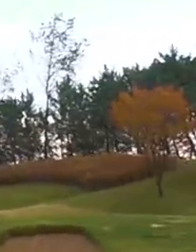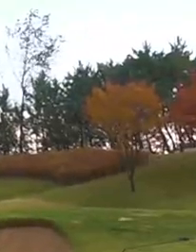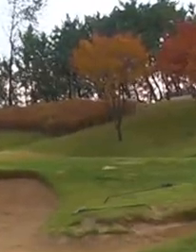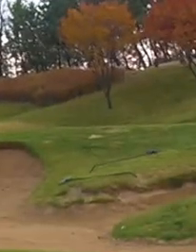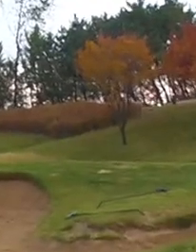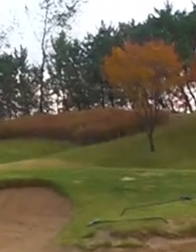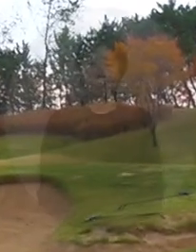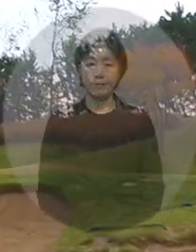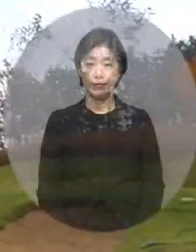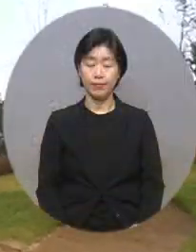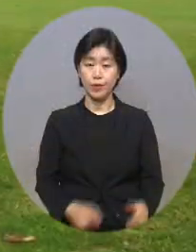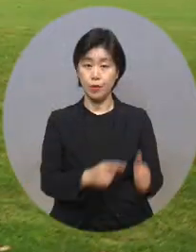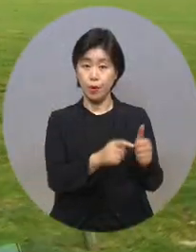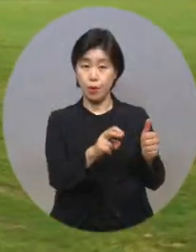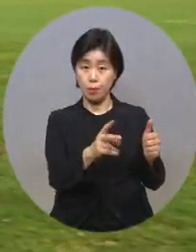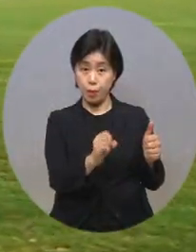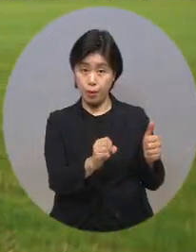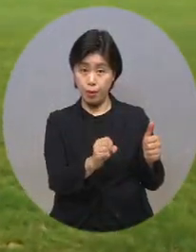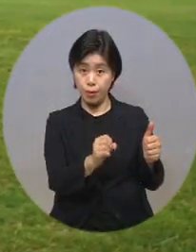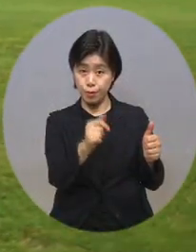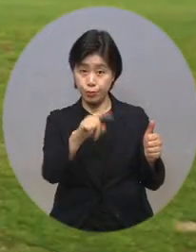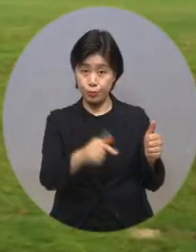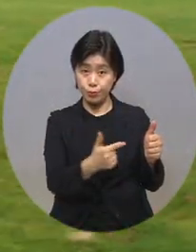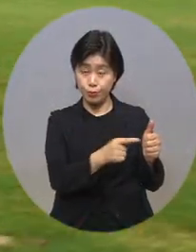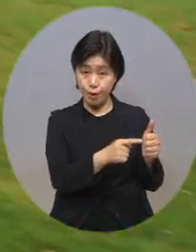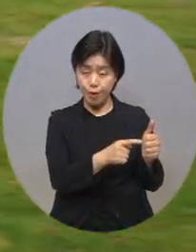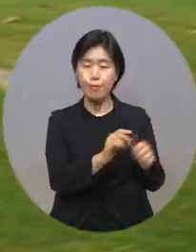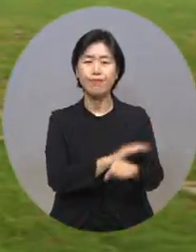쳤나? 어, 잘 쳤다. 어우,